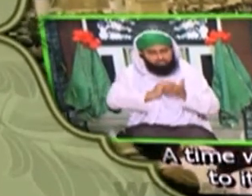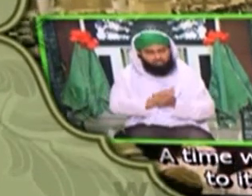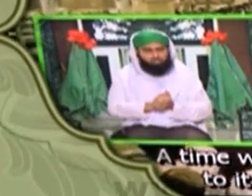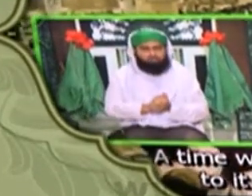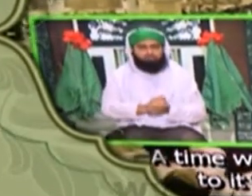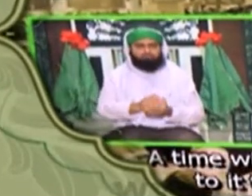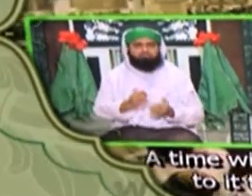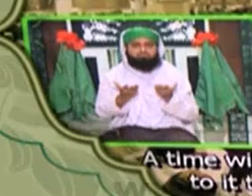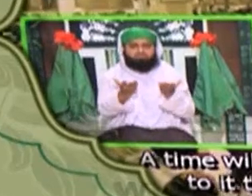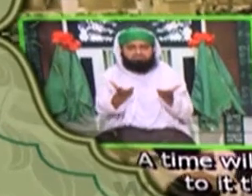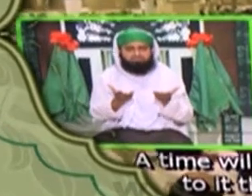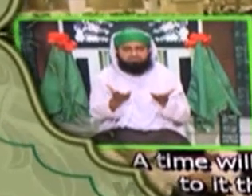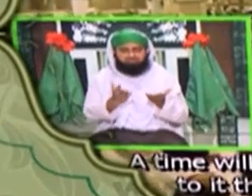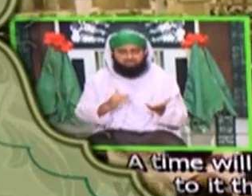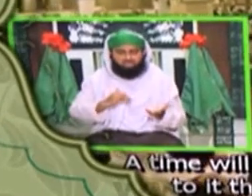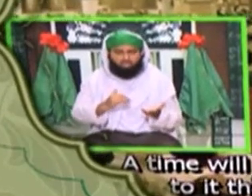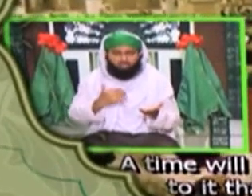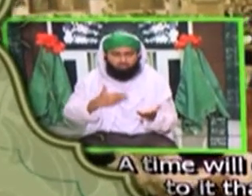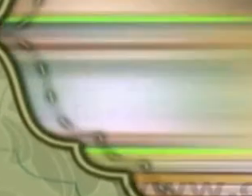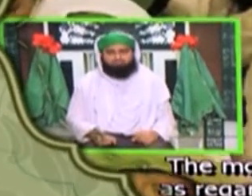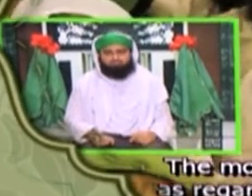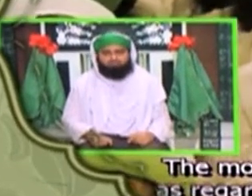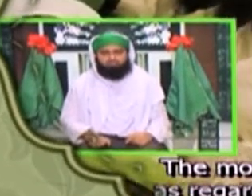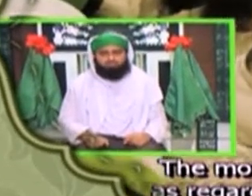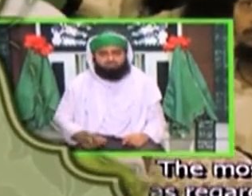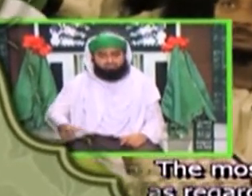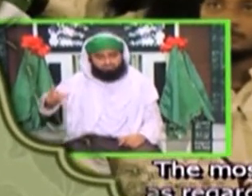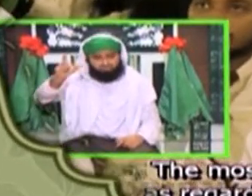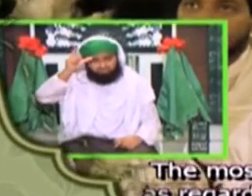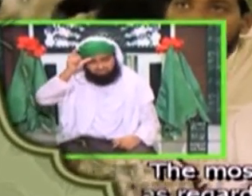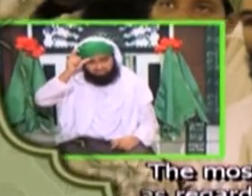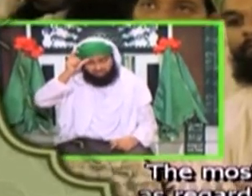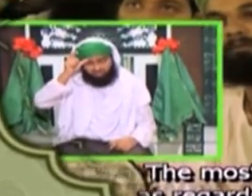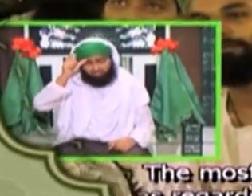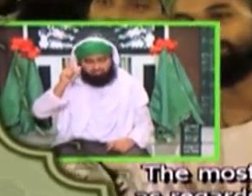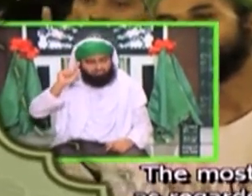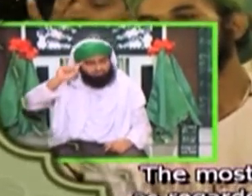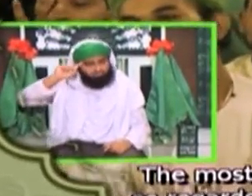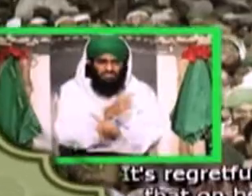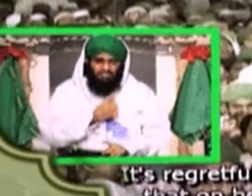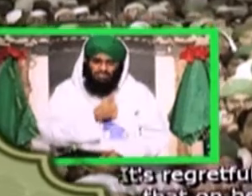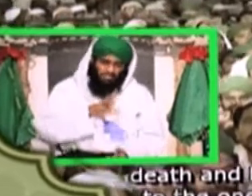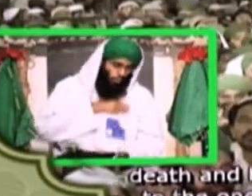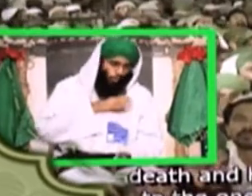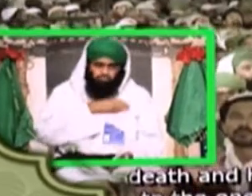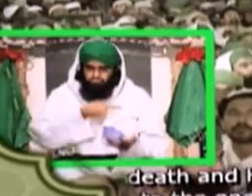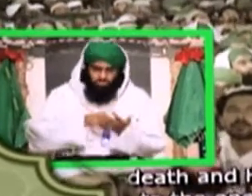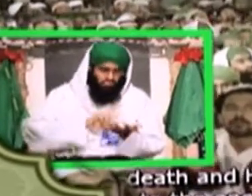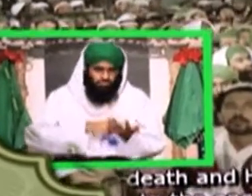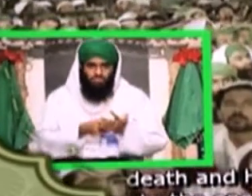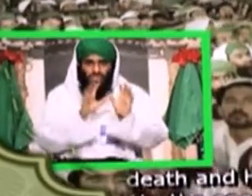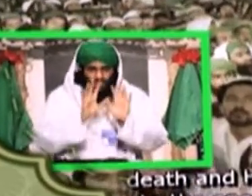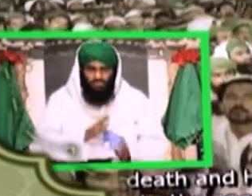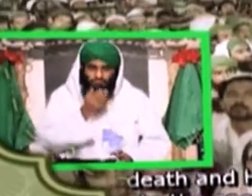کہ انسان یہ پروہ نہیں کرے گا کہ پیزا کہاں سے آتا شیطان کا دعوانہ سب سے بڑا کامیاب یہ ہے انا مت کر نصیحت